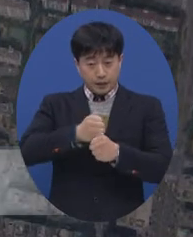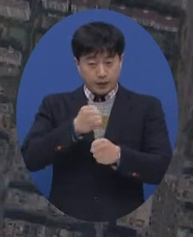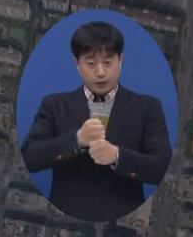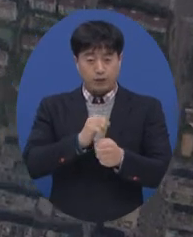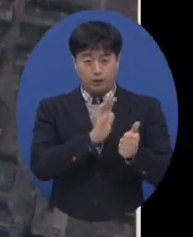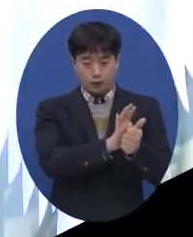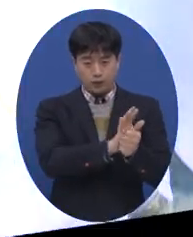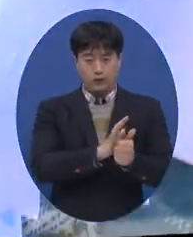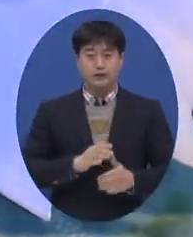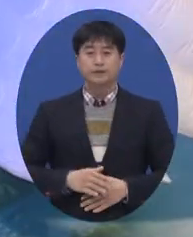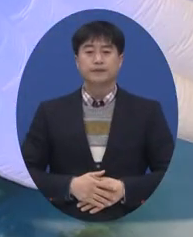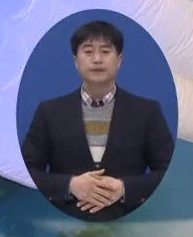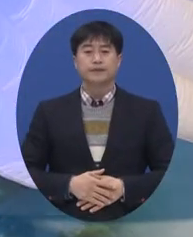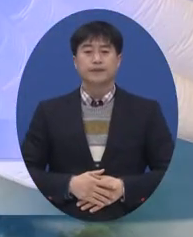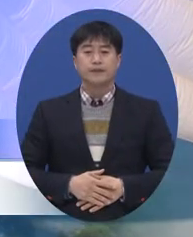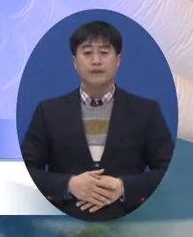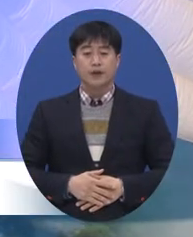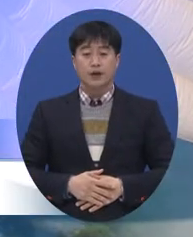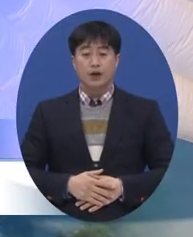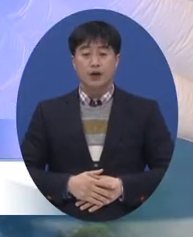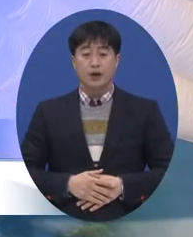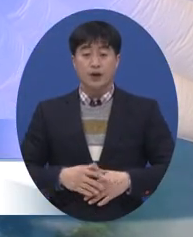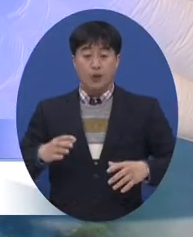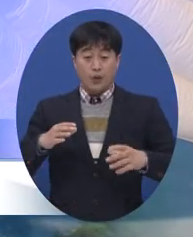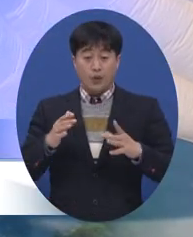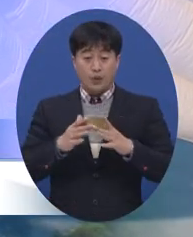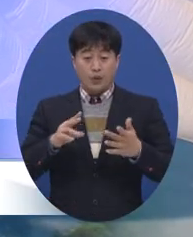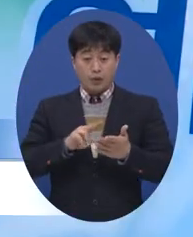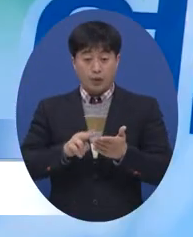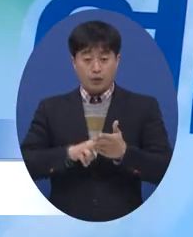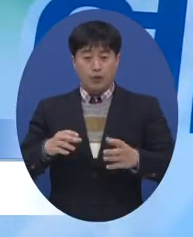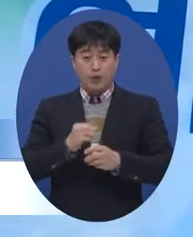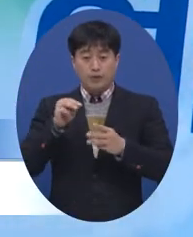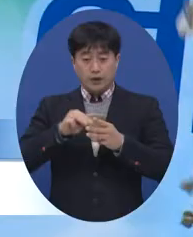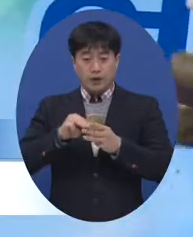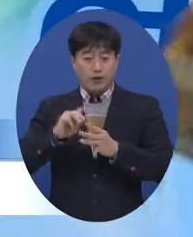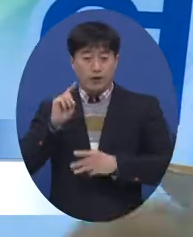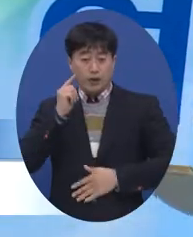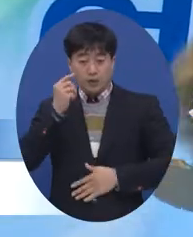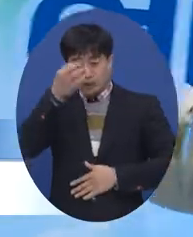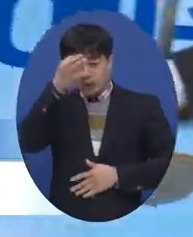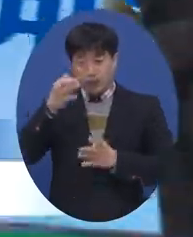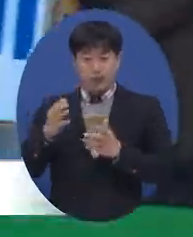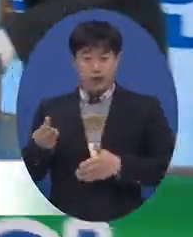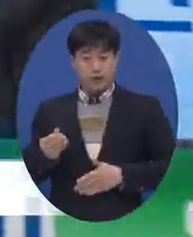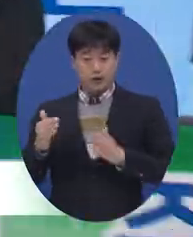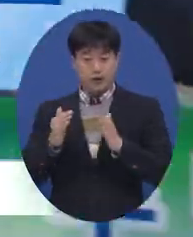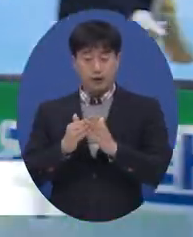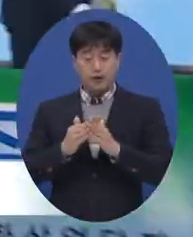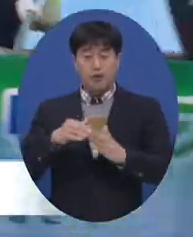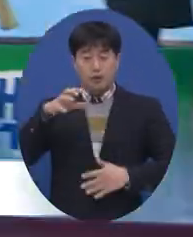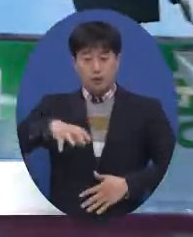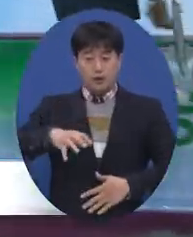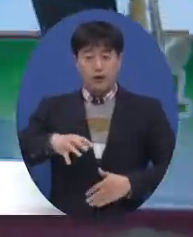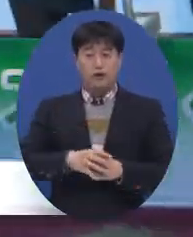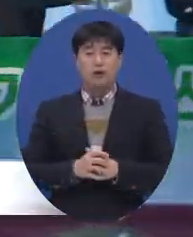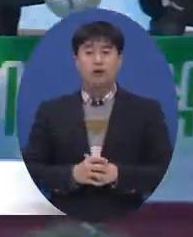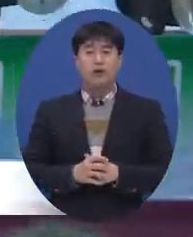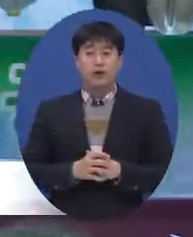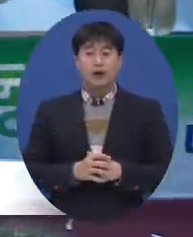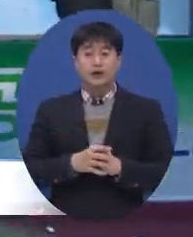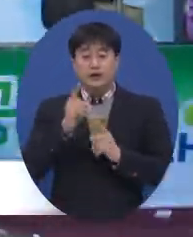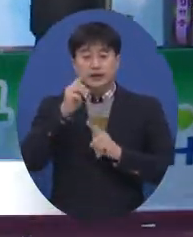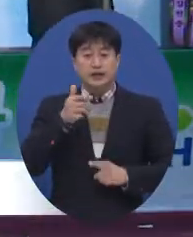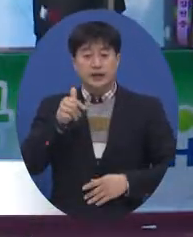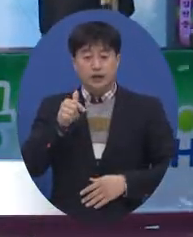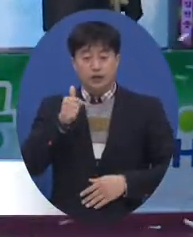있도록 돕습니다. 17일 웹툰 융합센터와 예술인 임대주택 사업 부지에서 이재명 경기도지사와 김현미 국토교통부